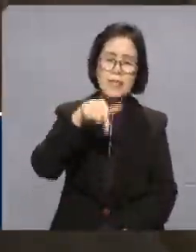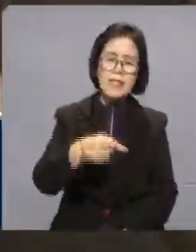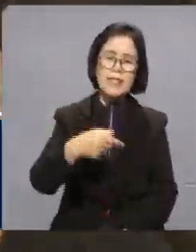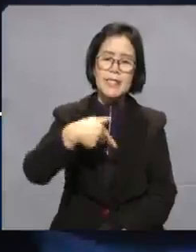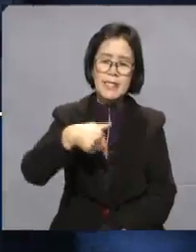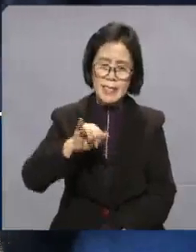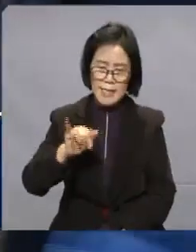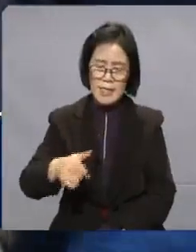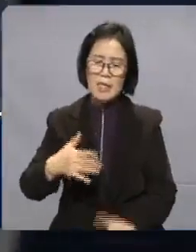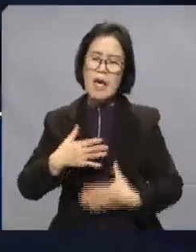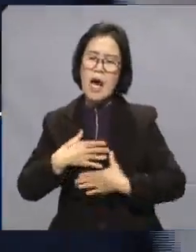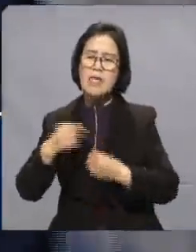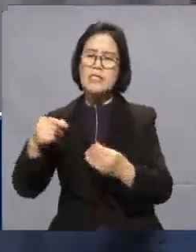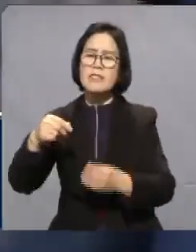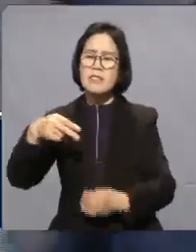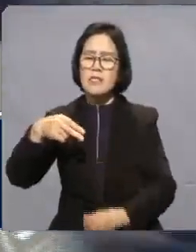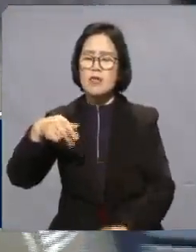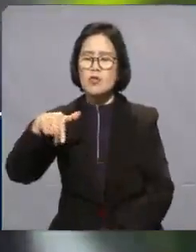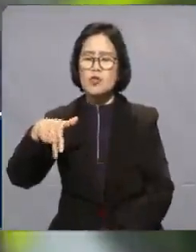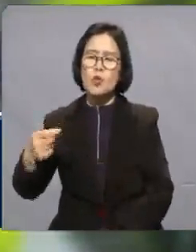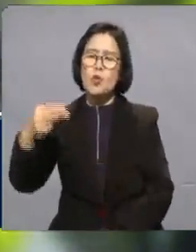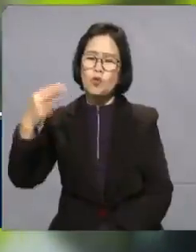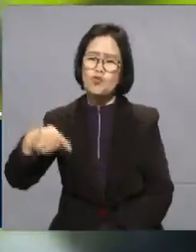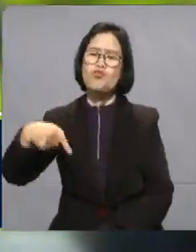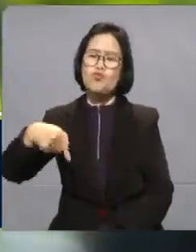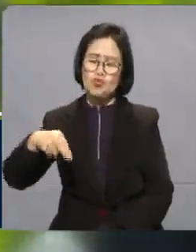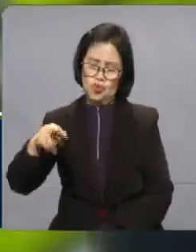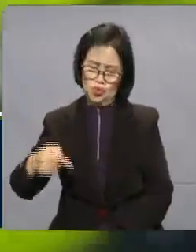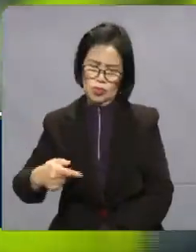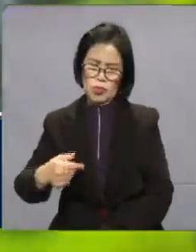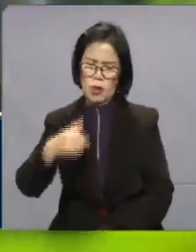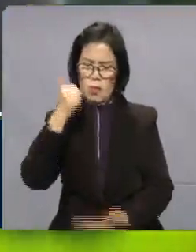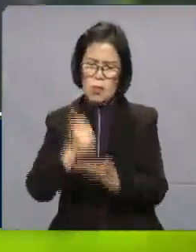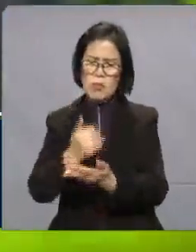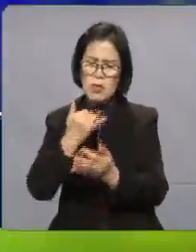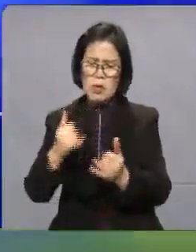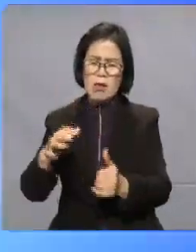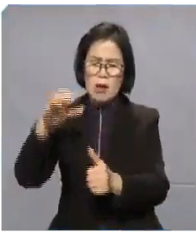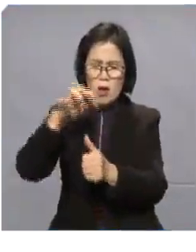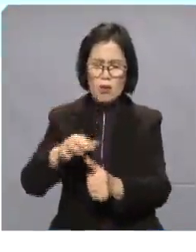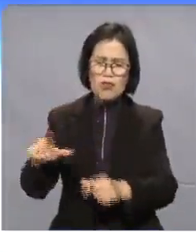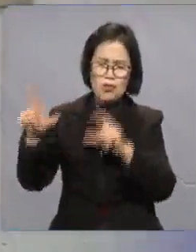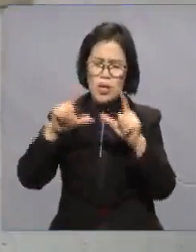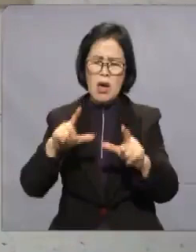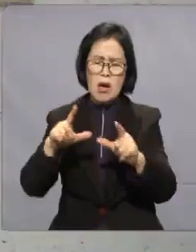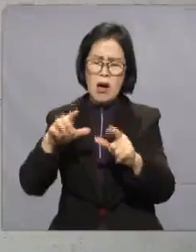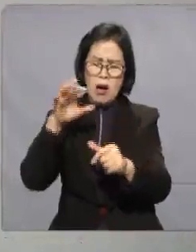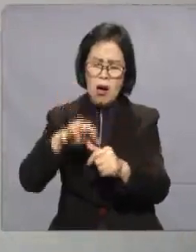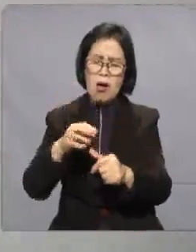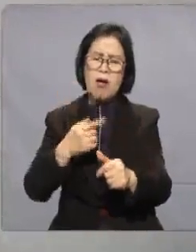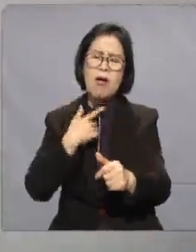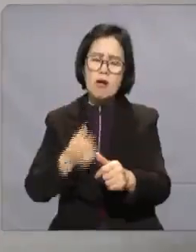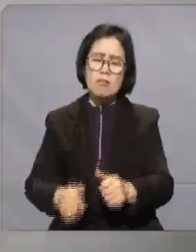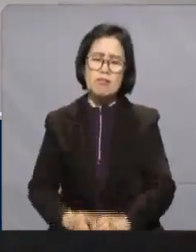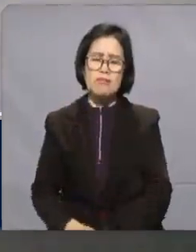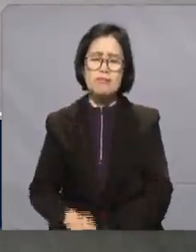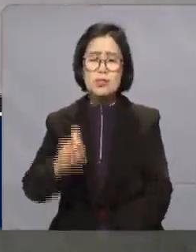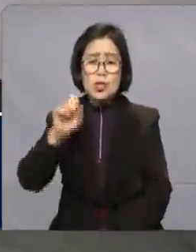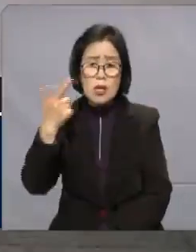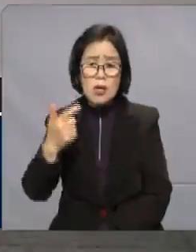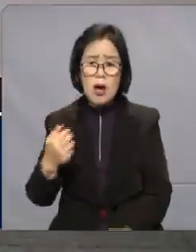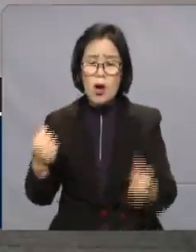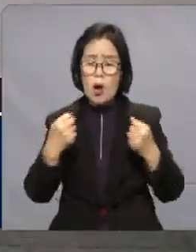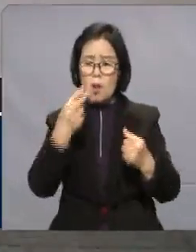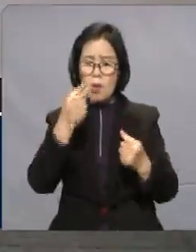안산은 조두순으로 몸살을 앓아 강력범죄자들의 거주 제한 여론이 높아졌습니다. 16달치